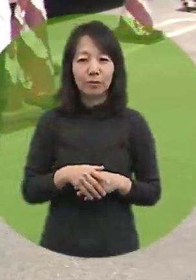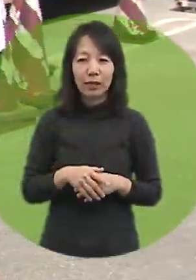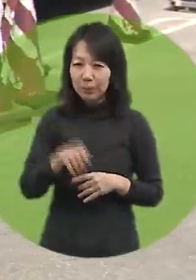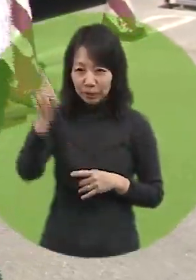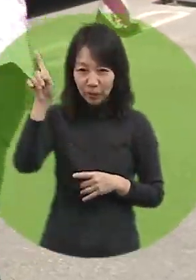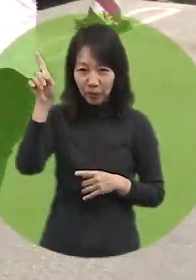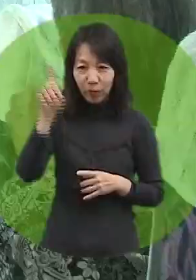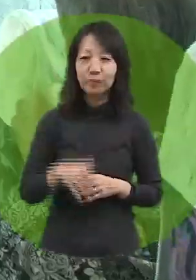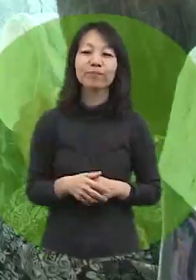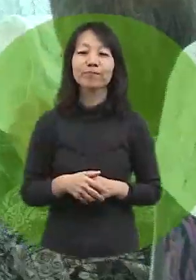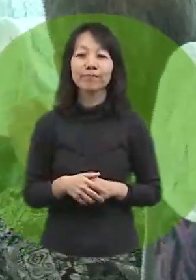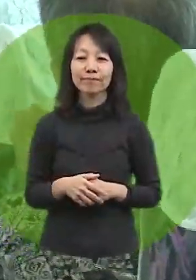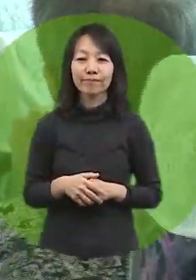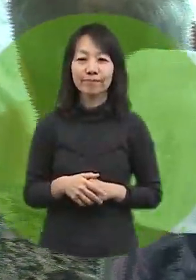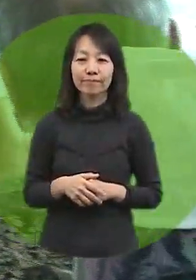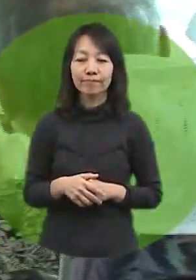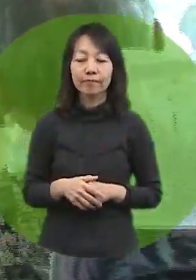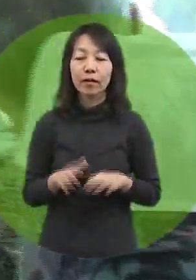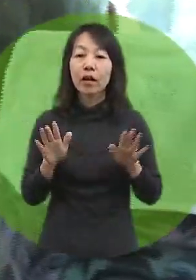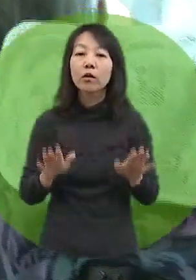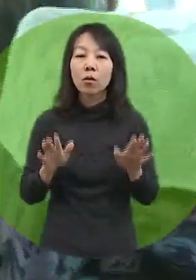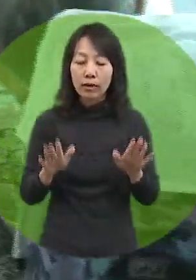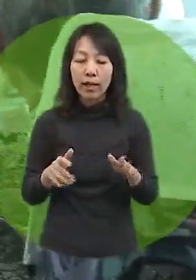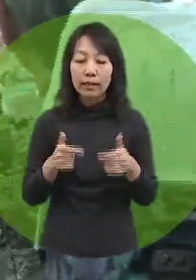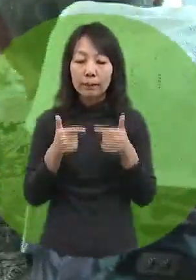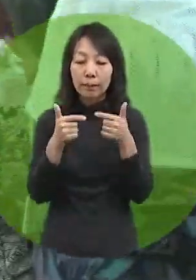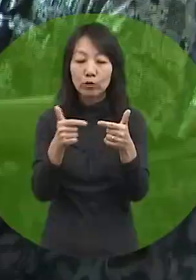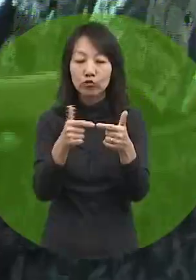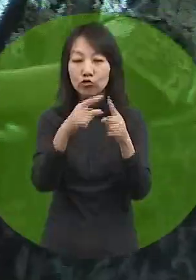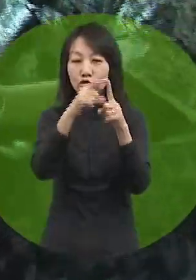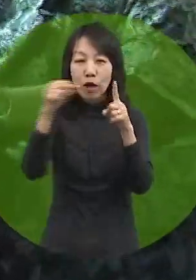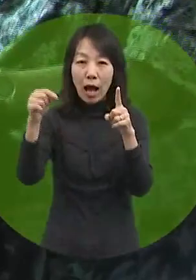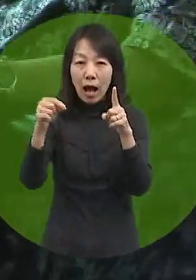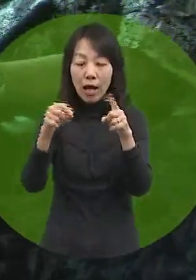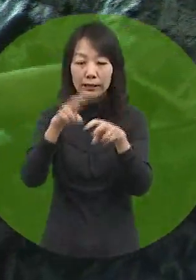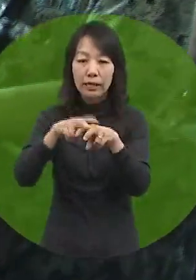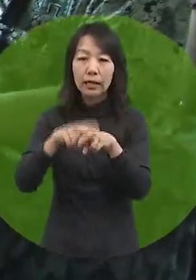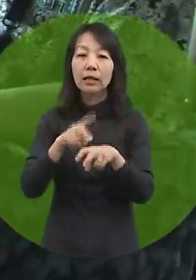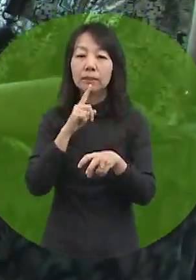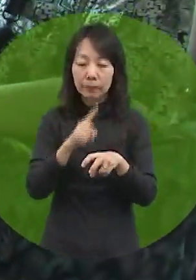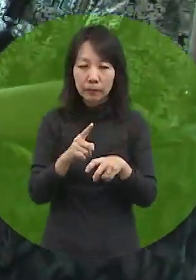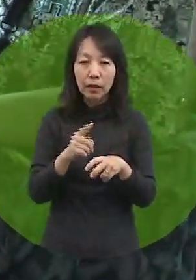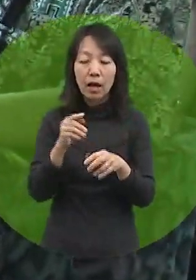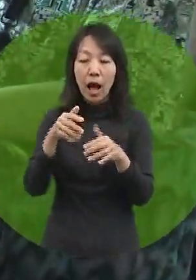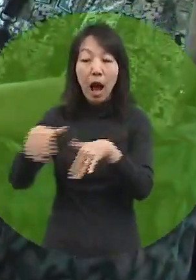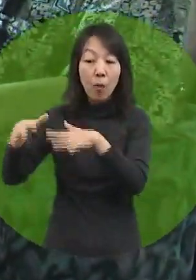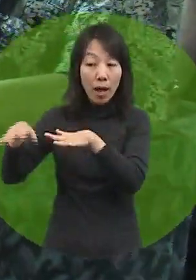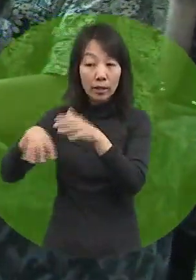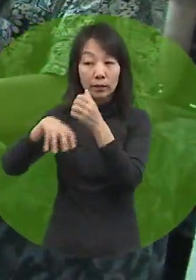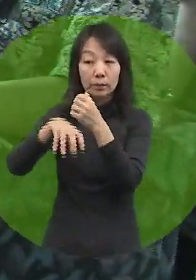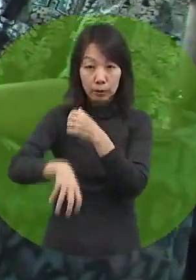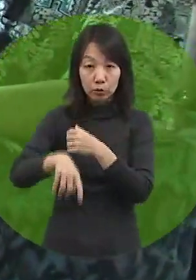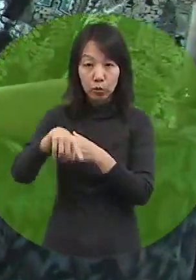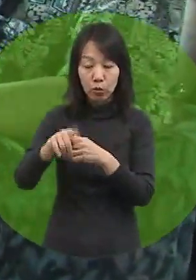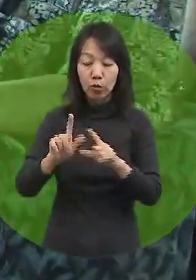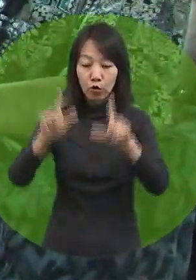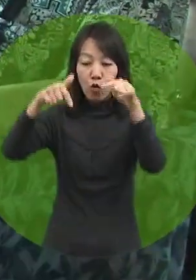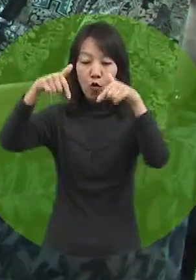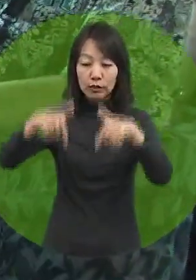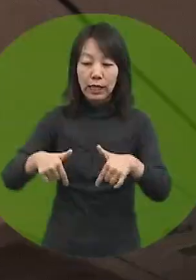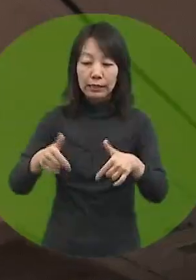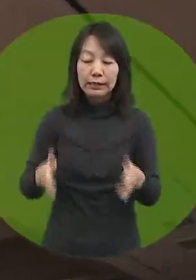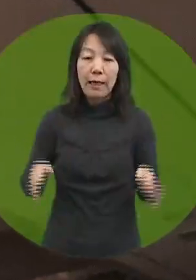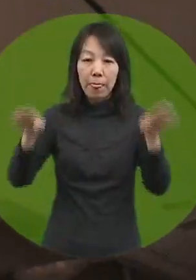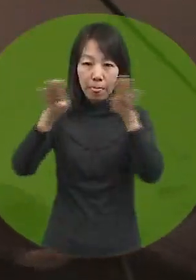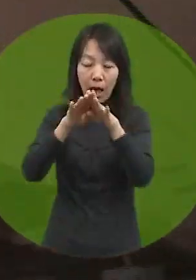ょう。 今回のバスツアーに参加しているのは、ハワイに拠点を持つ東西センターの関係者